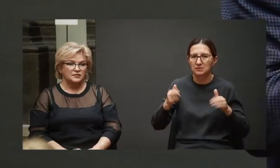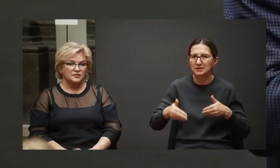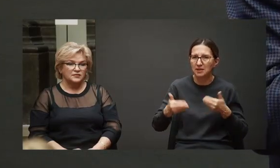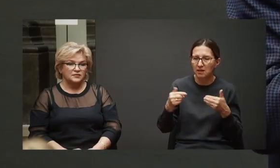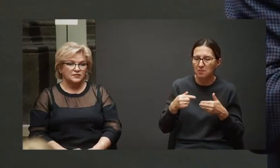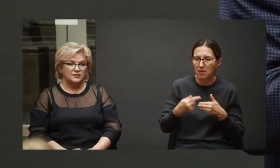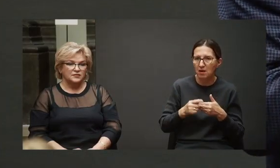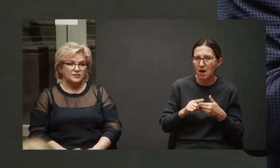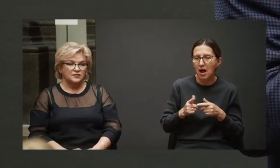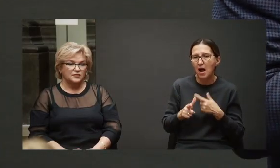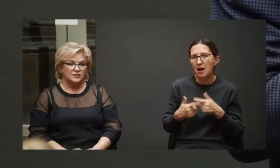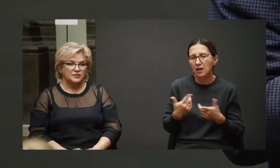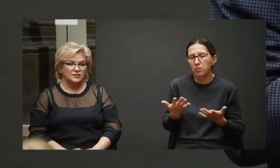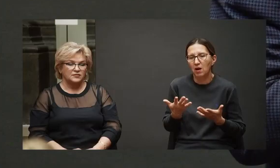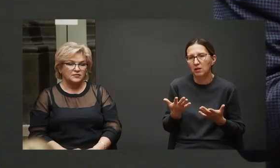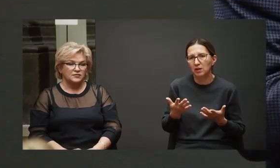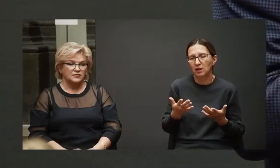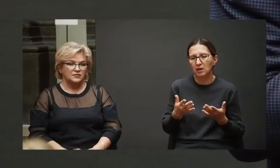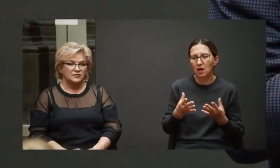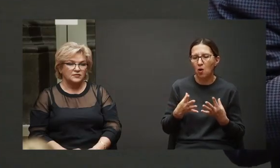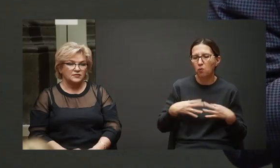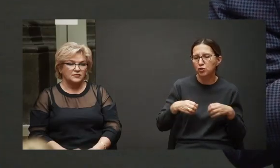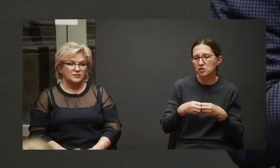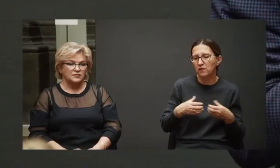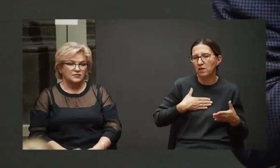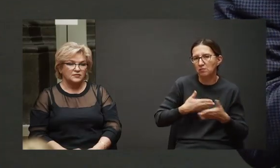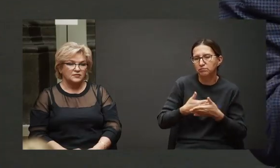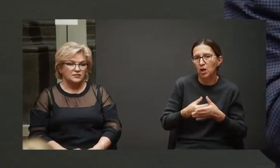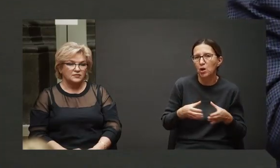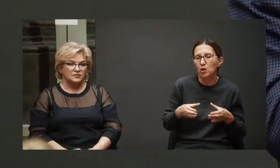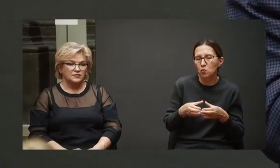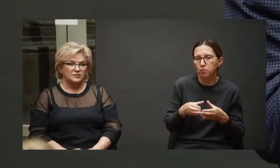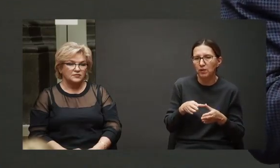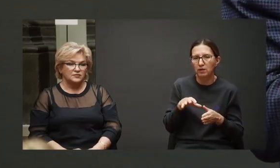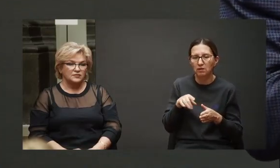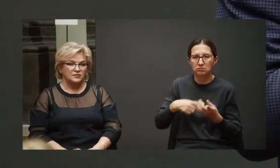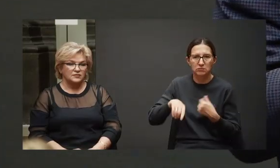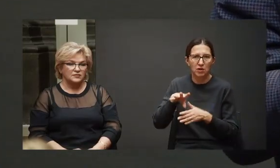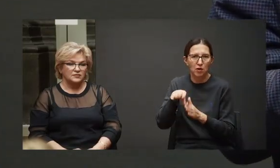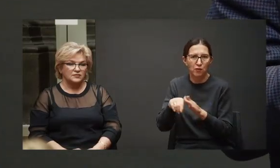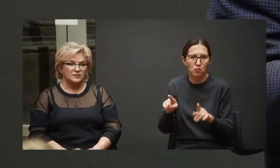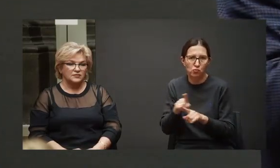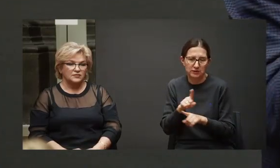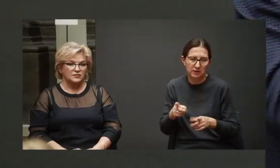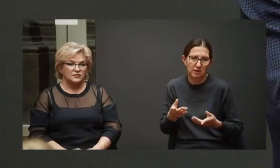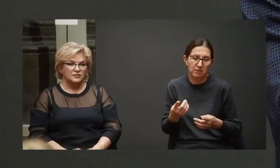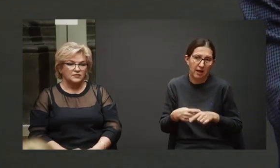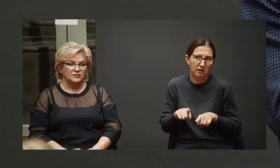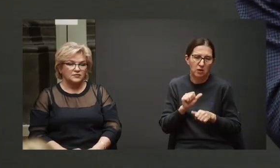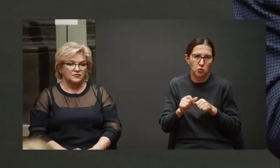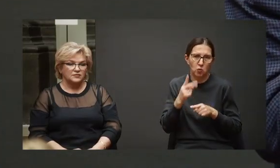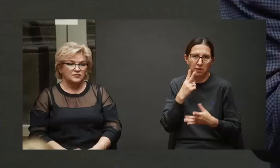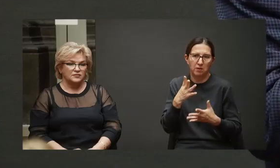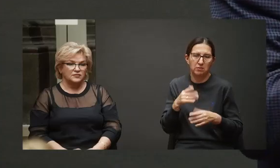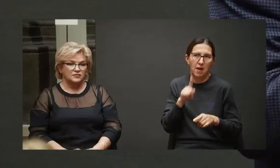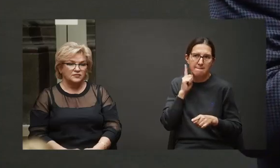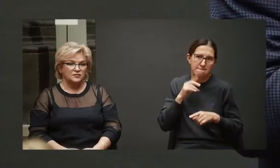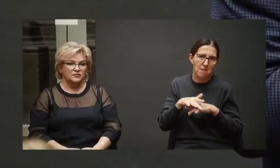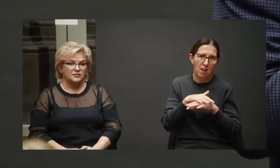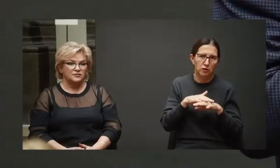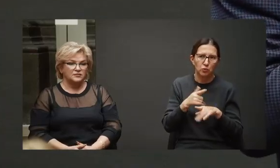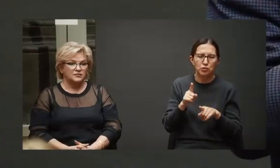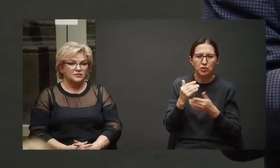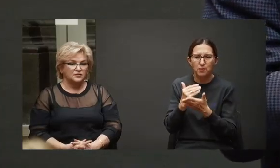Какие-то общественные группы вокруг музея, концентрирующиеся. В нашем музее это, в общем, особенно заметно по тем же молодежным